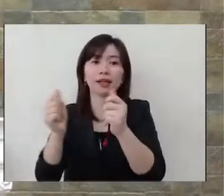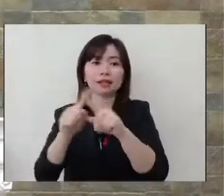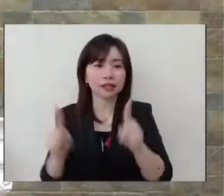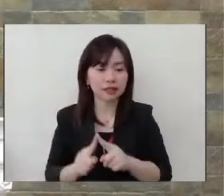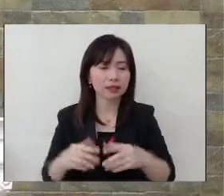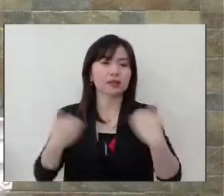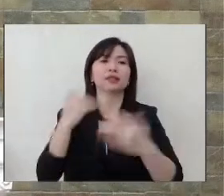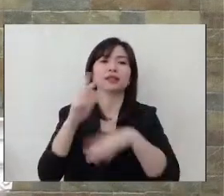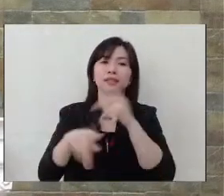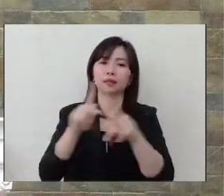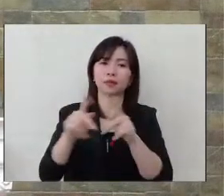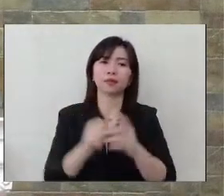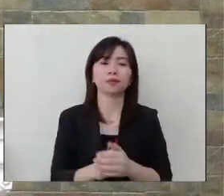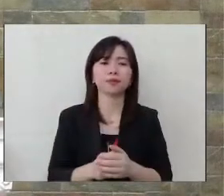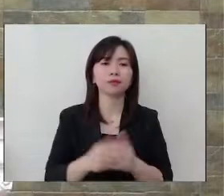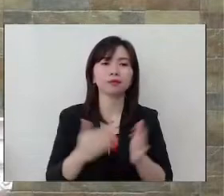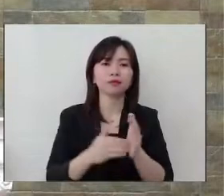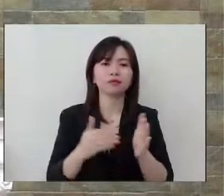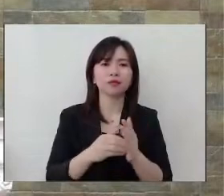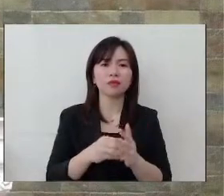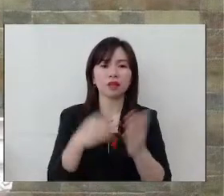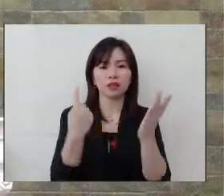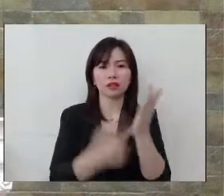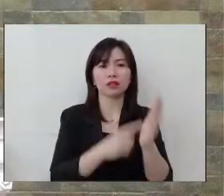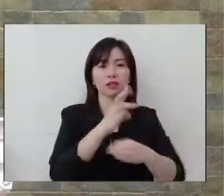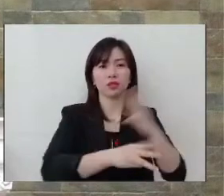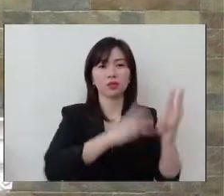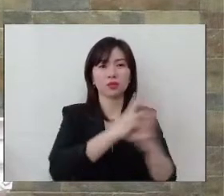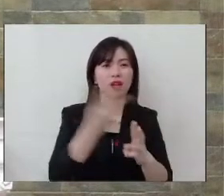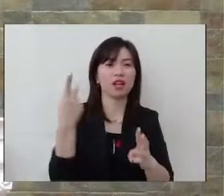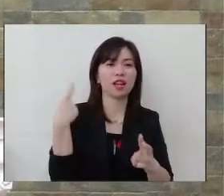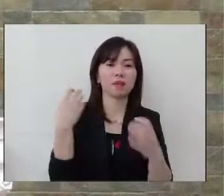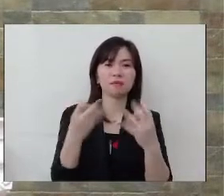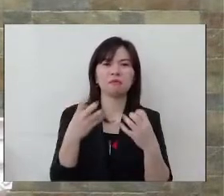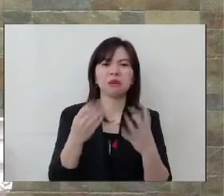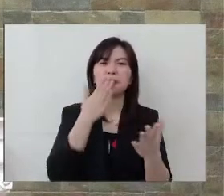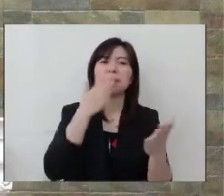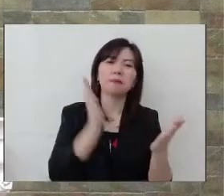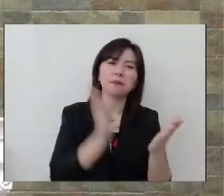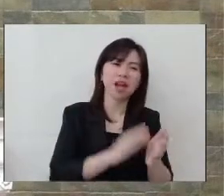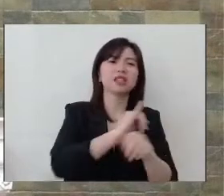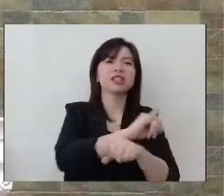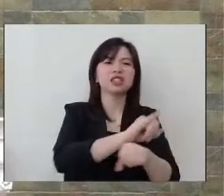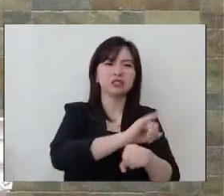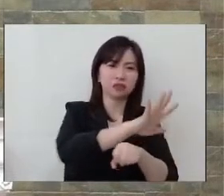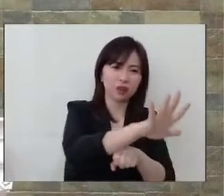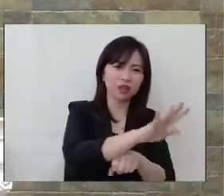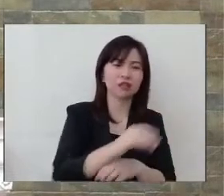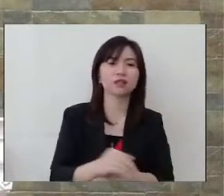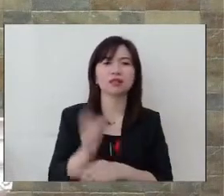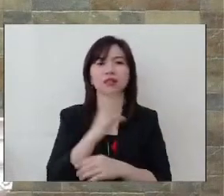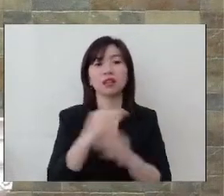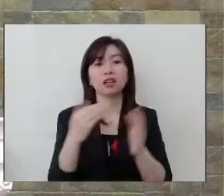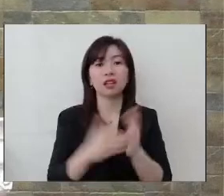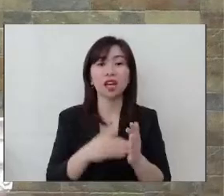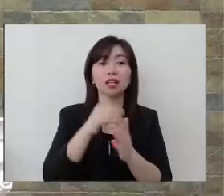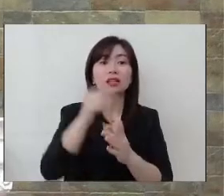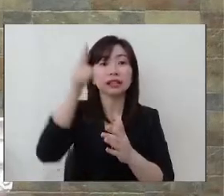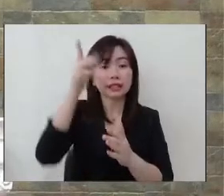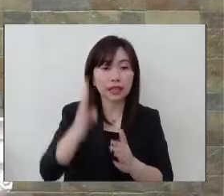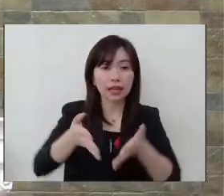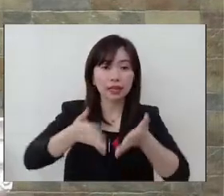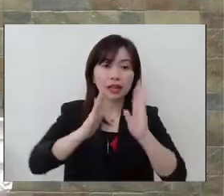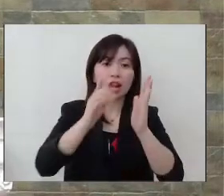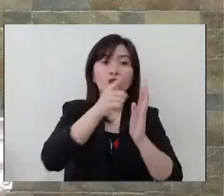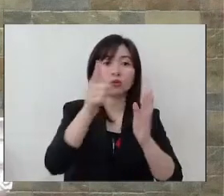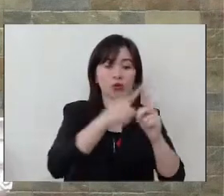The influence of this world ay grabe na sa buhay natin. Ngayon, hayaan natin na dinala tayo sa bahay panambahan ng